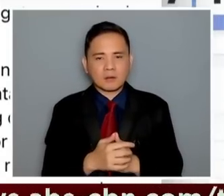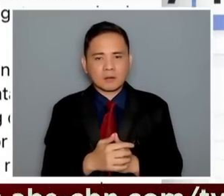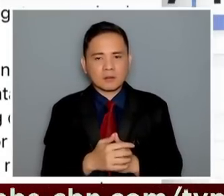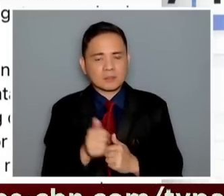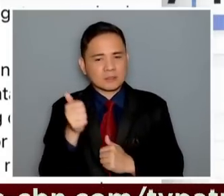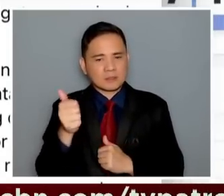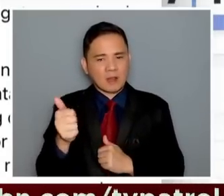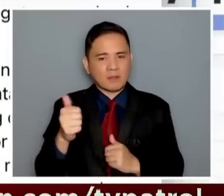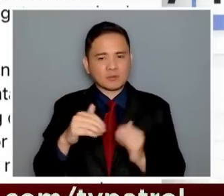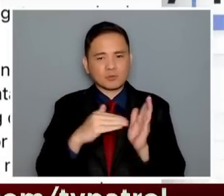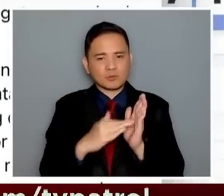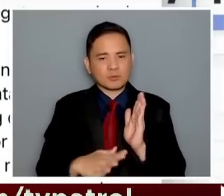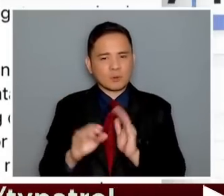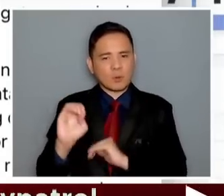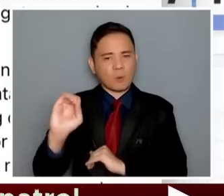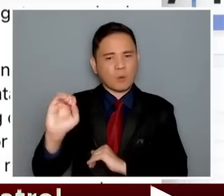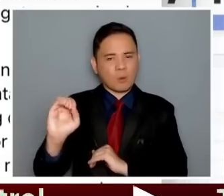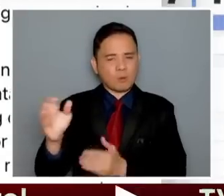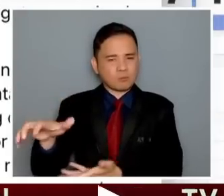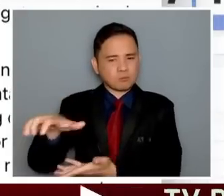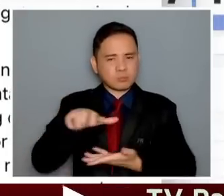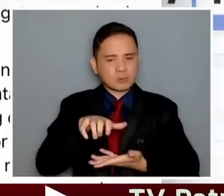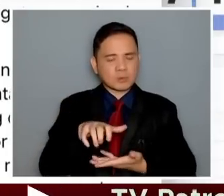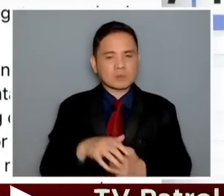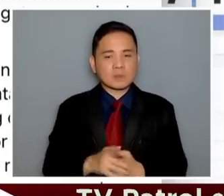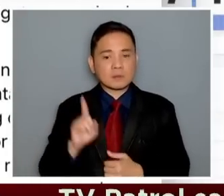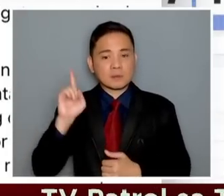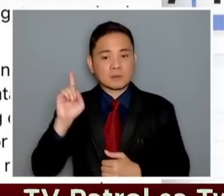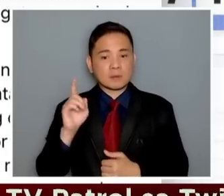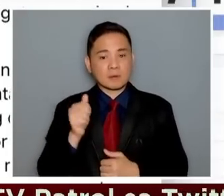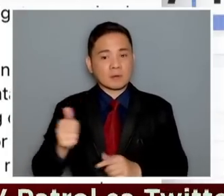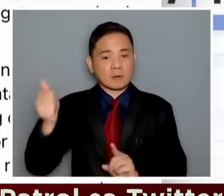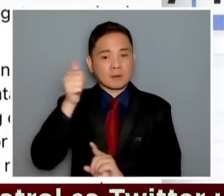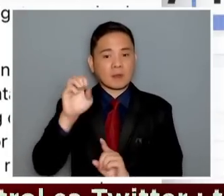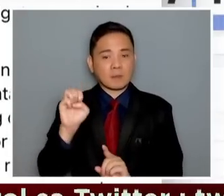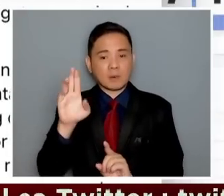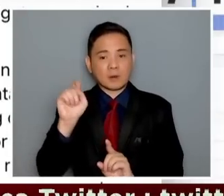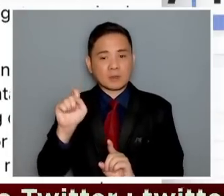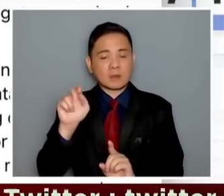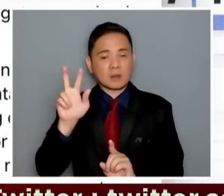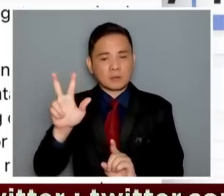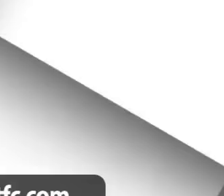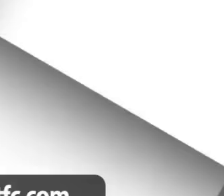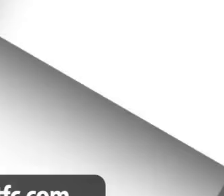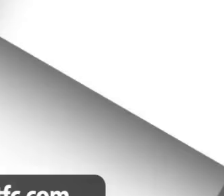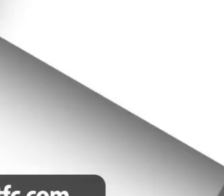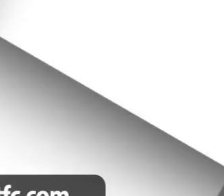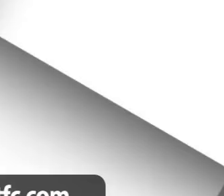Nagpaabot na rin umano ng paumanhin ang pamunuan ng MRT3 sa estudyante.